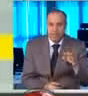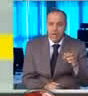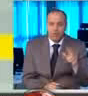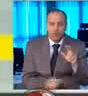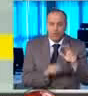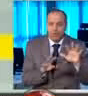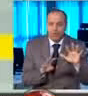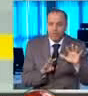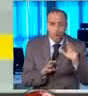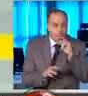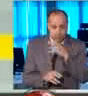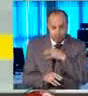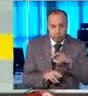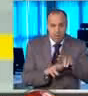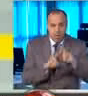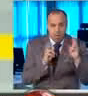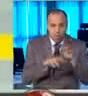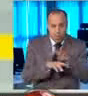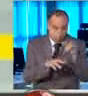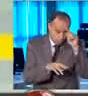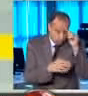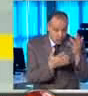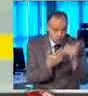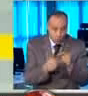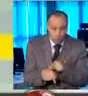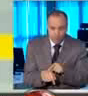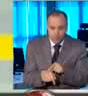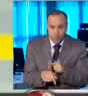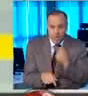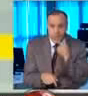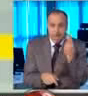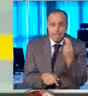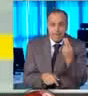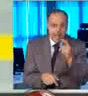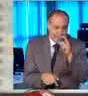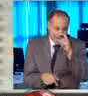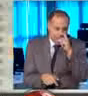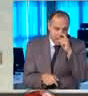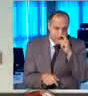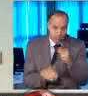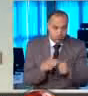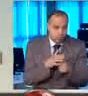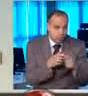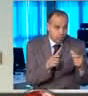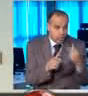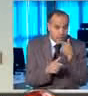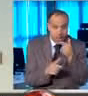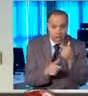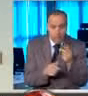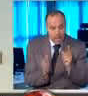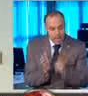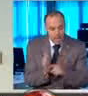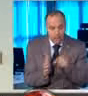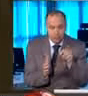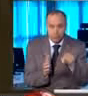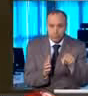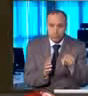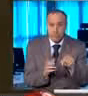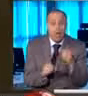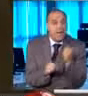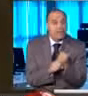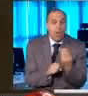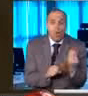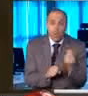539 مستثمرا من كافة ولايات الجمهورية. المعهد العربي لرؤساء المؤسسات الذي أكد أن مناخ